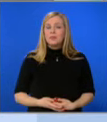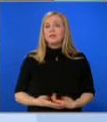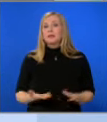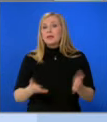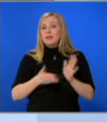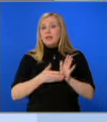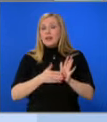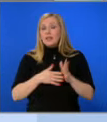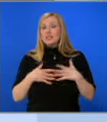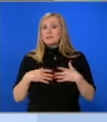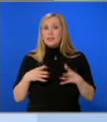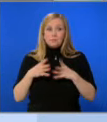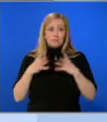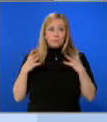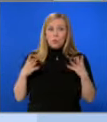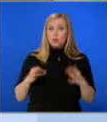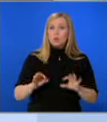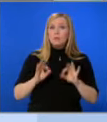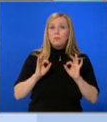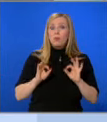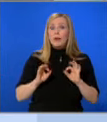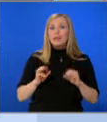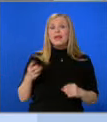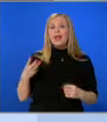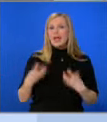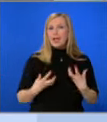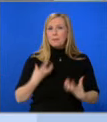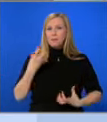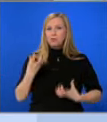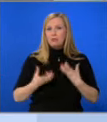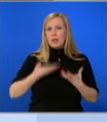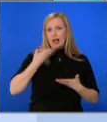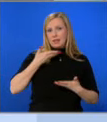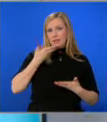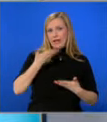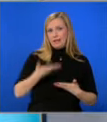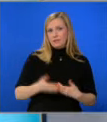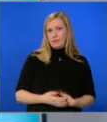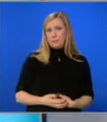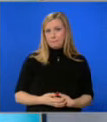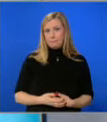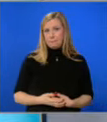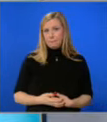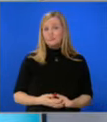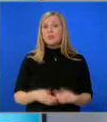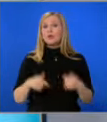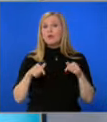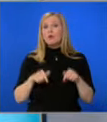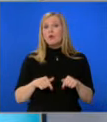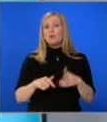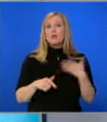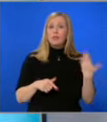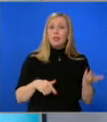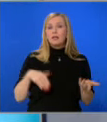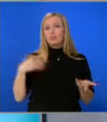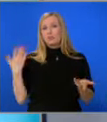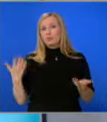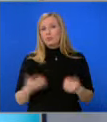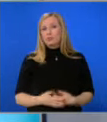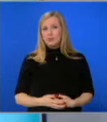Факт е, че има доста на моменти емоционални изказвания и от едната и от